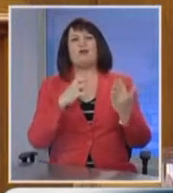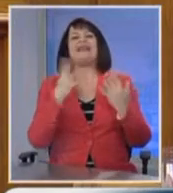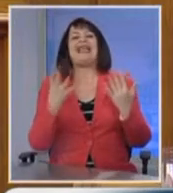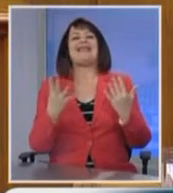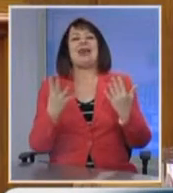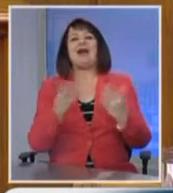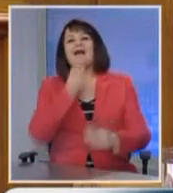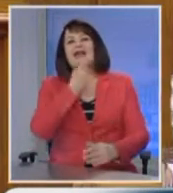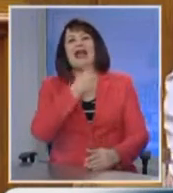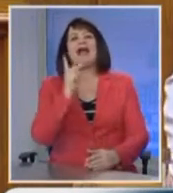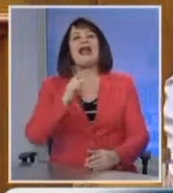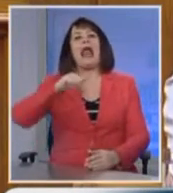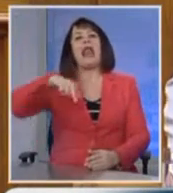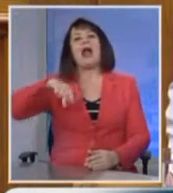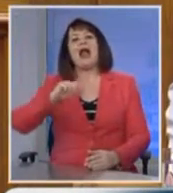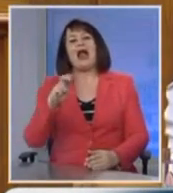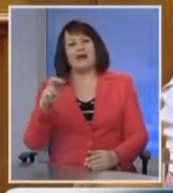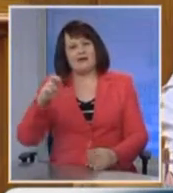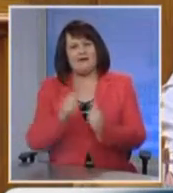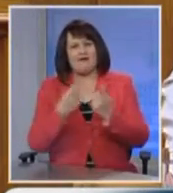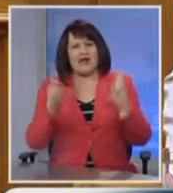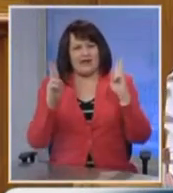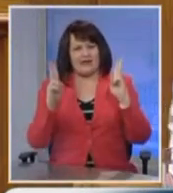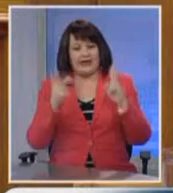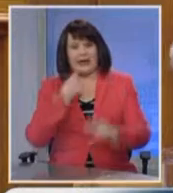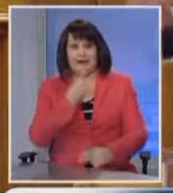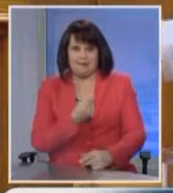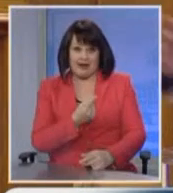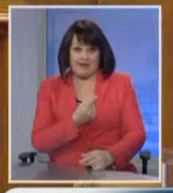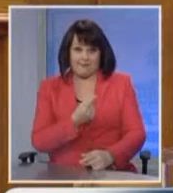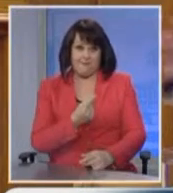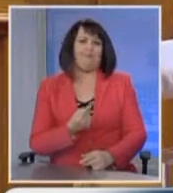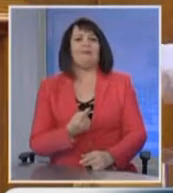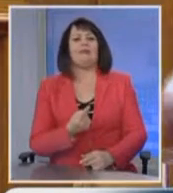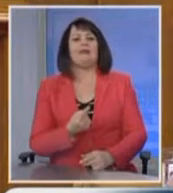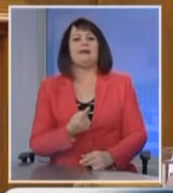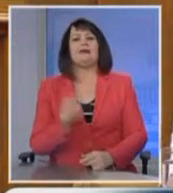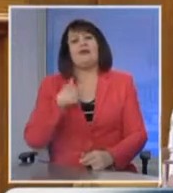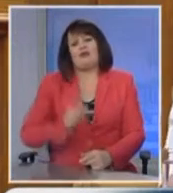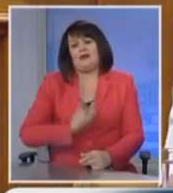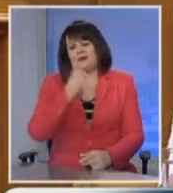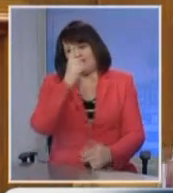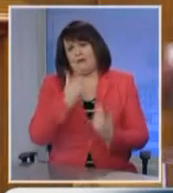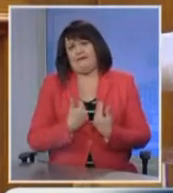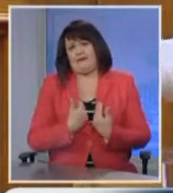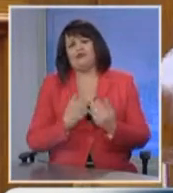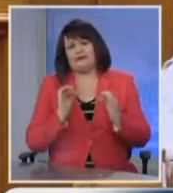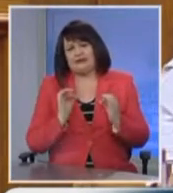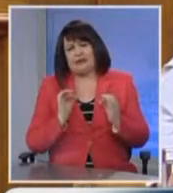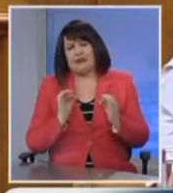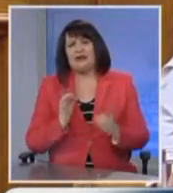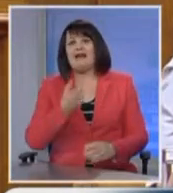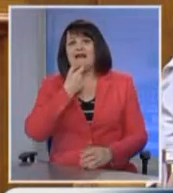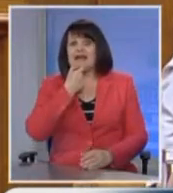Κάλαχαν είπε στους φιλελεύθερους με τους οποίους είχε μια κυβέρνηση συμμαχίας και η οποία θα τον ρίχνανε, και βγήκε μετά η